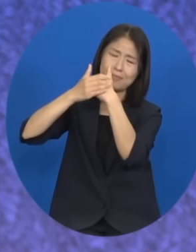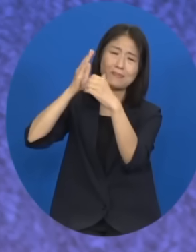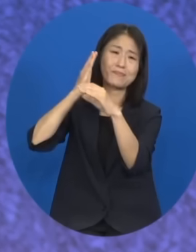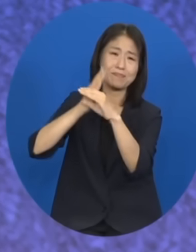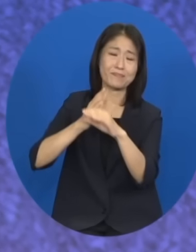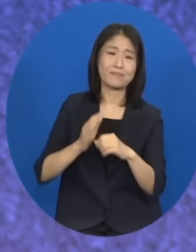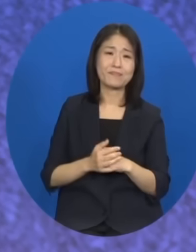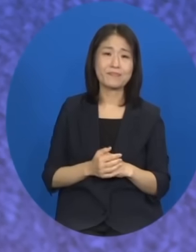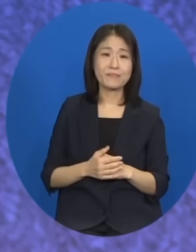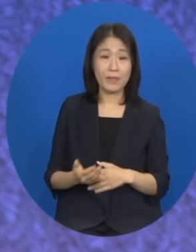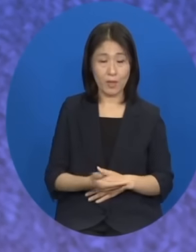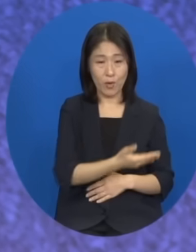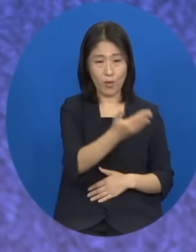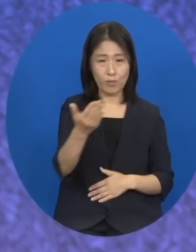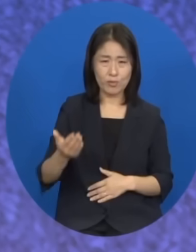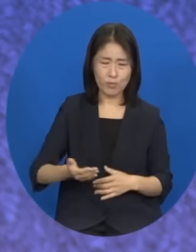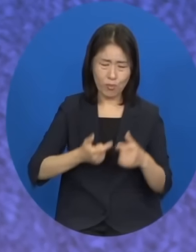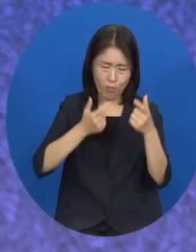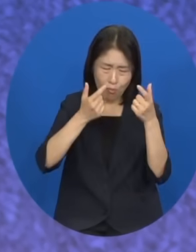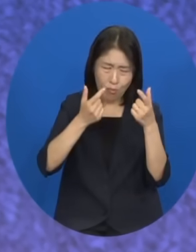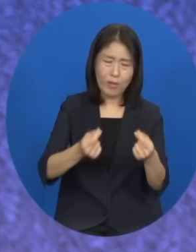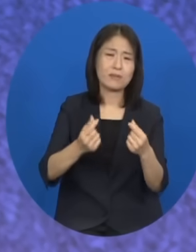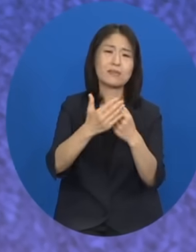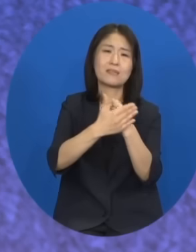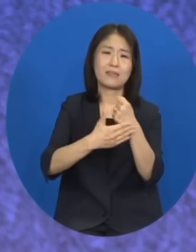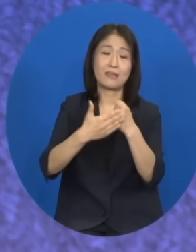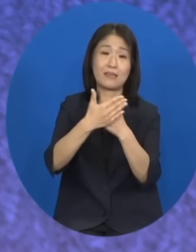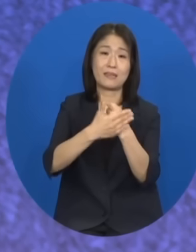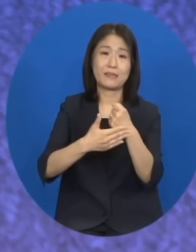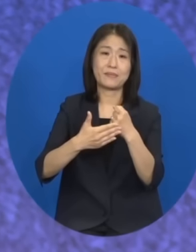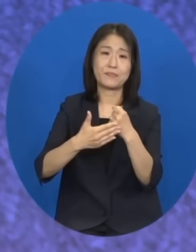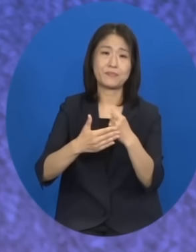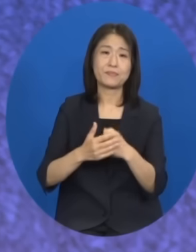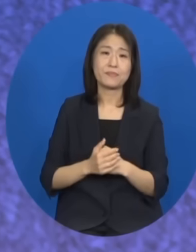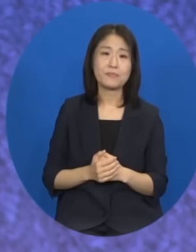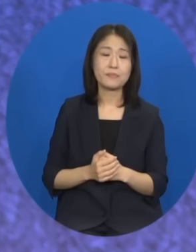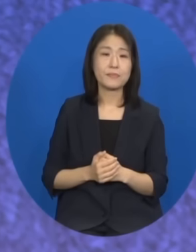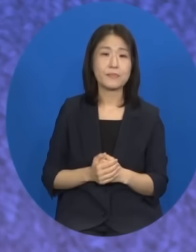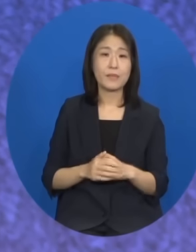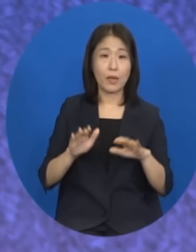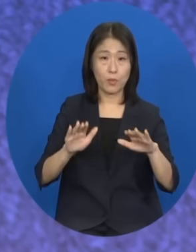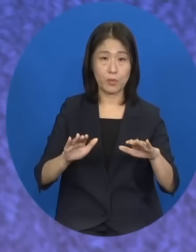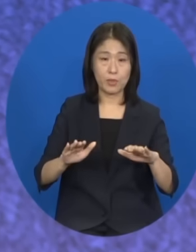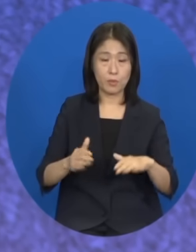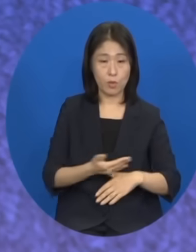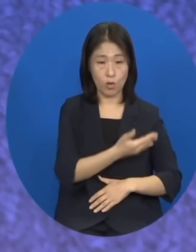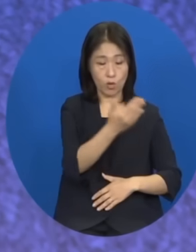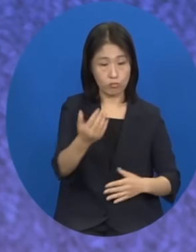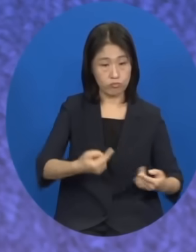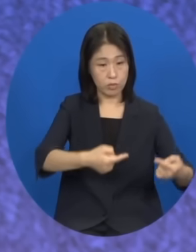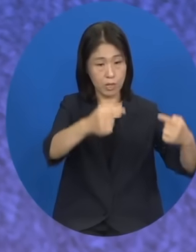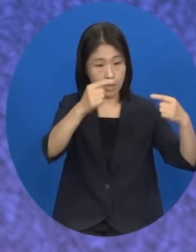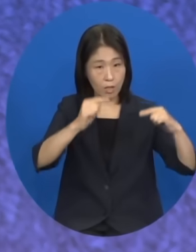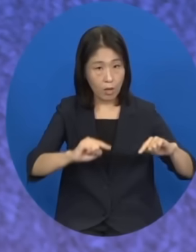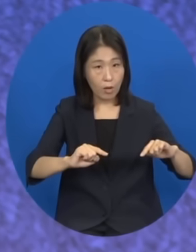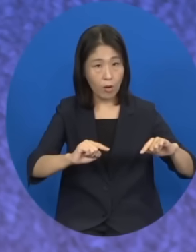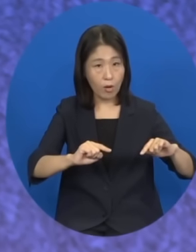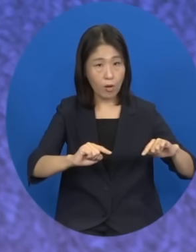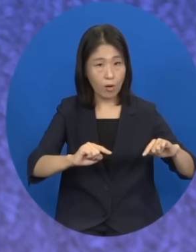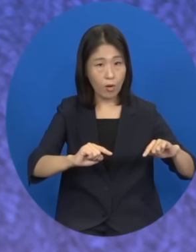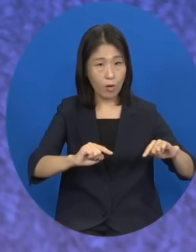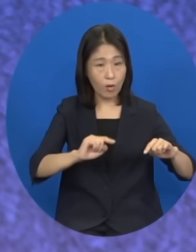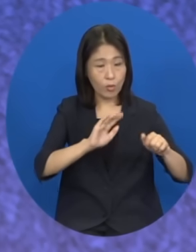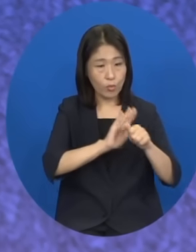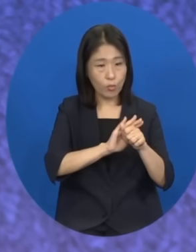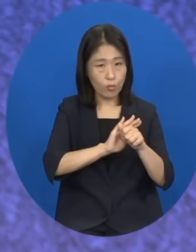이건 여러분 모두가 지금 가지고 있는 은혜예요. 오늘 여러분을 여기 오게 하신 분, 지금 이 자리에서